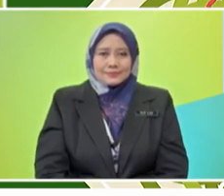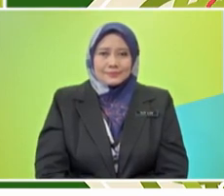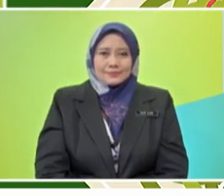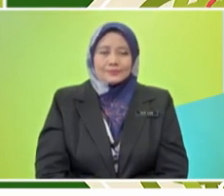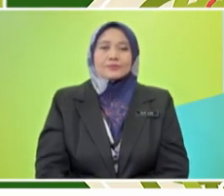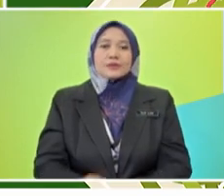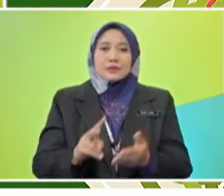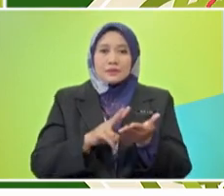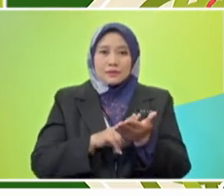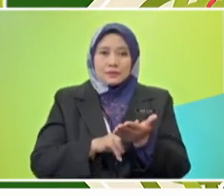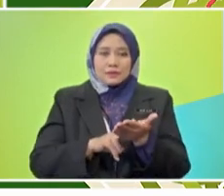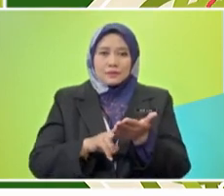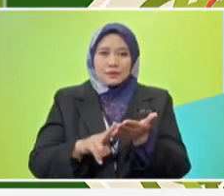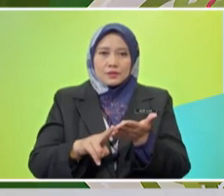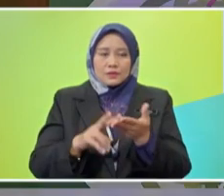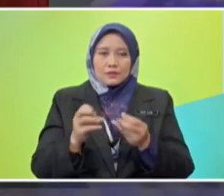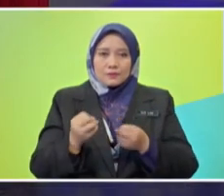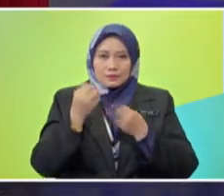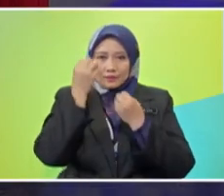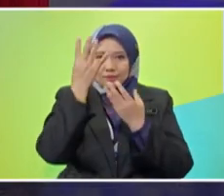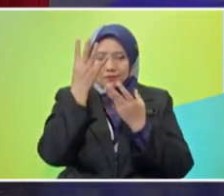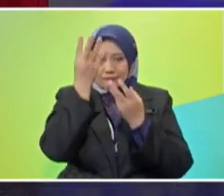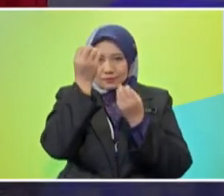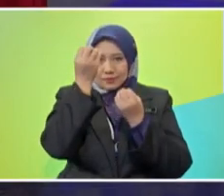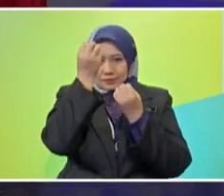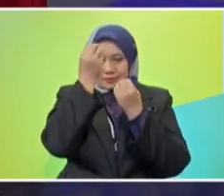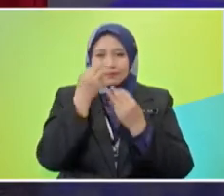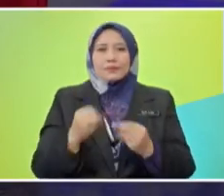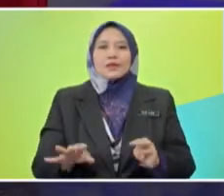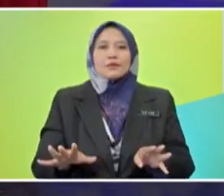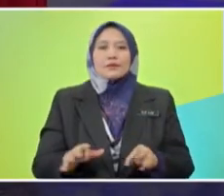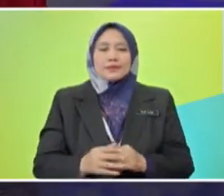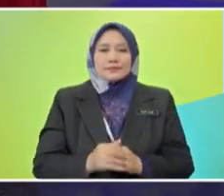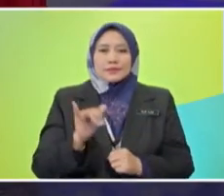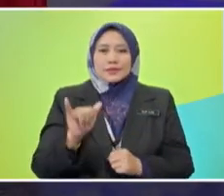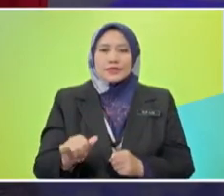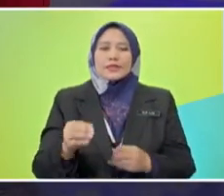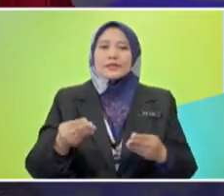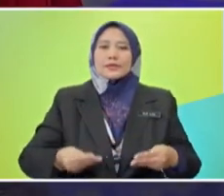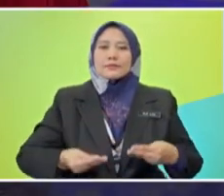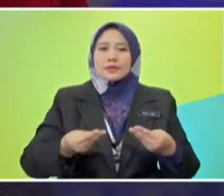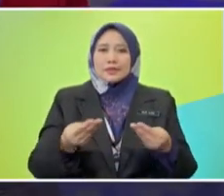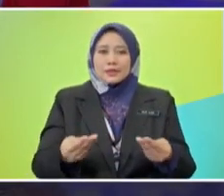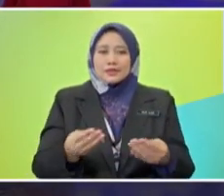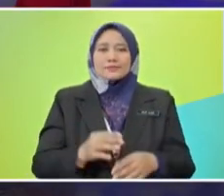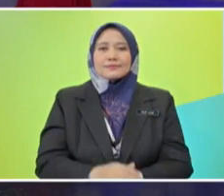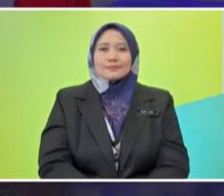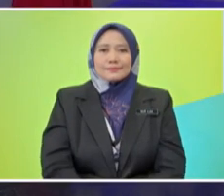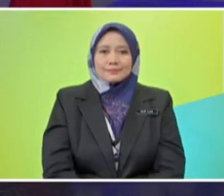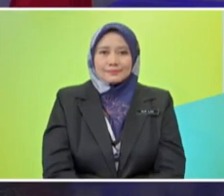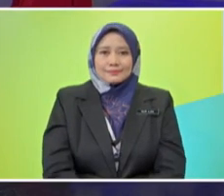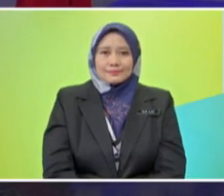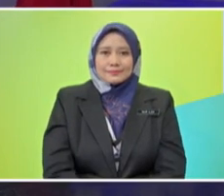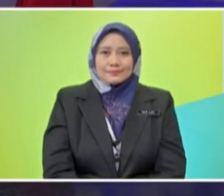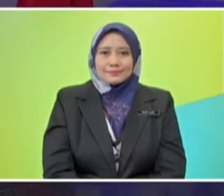pada yang cikgu sudah berikan. Kepentingan protein. Supaya Alisha lebih faham. Betul tak Abang Fizi? Yang kat atas tu. Ya. Makanan semua protein. Kemudian baru kita